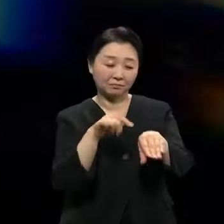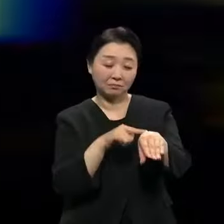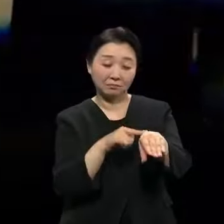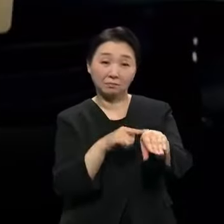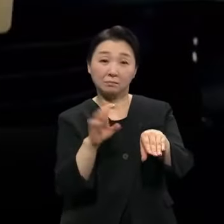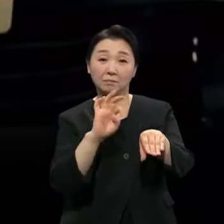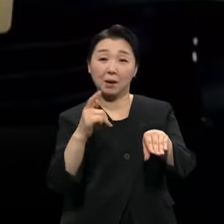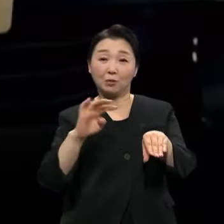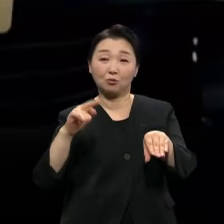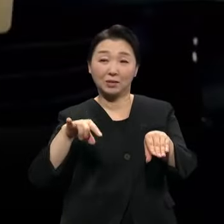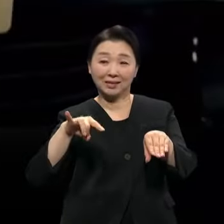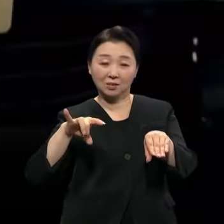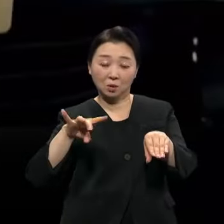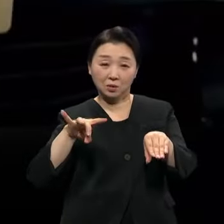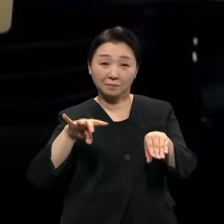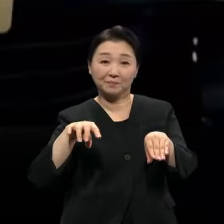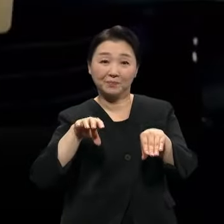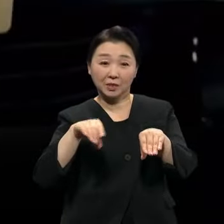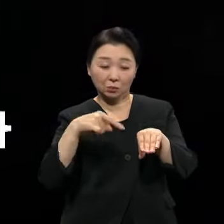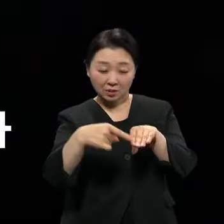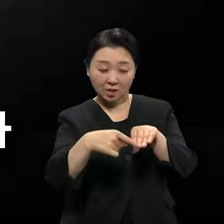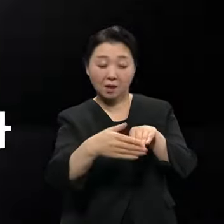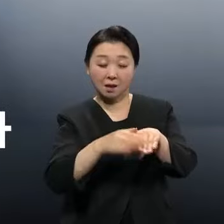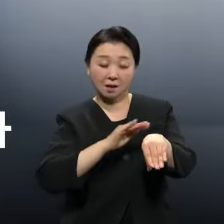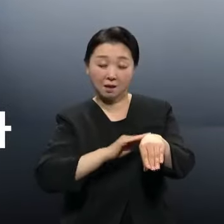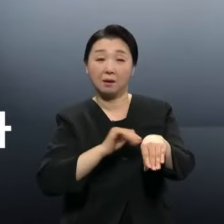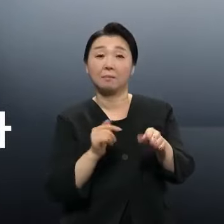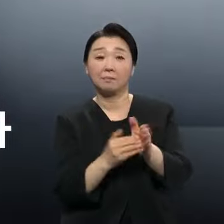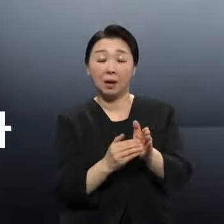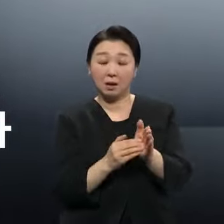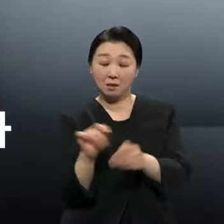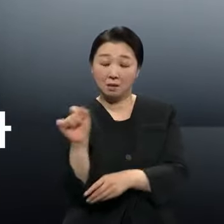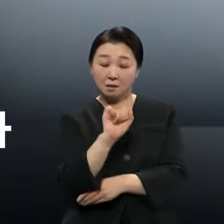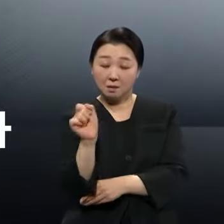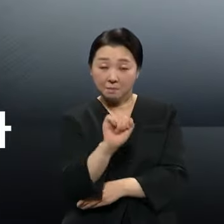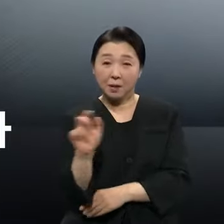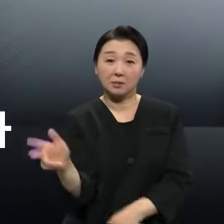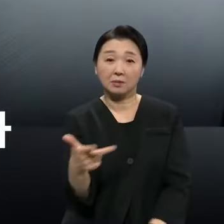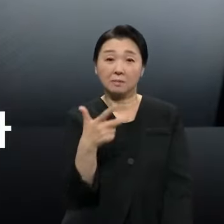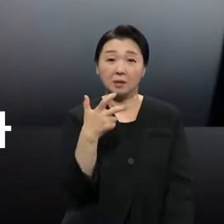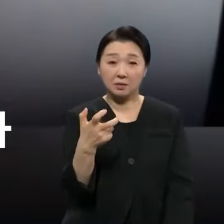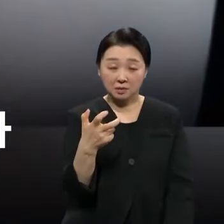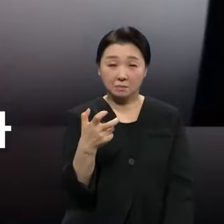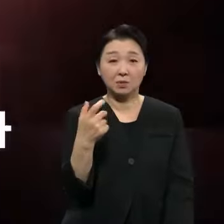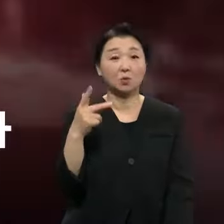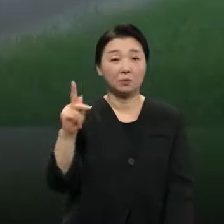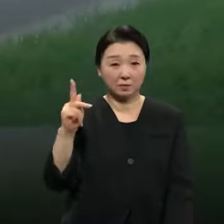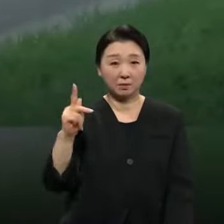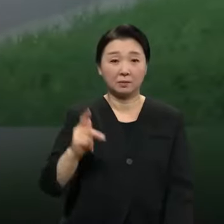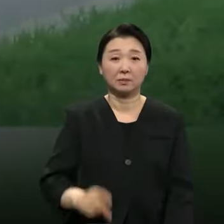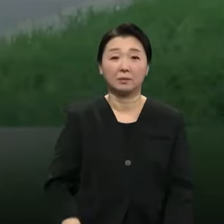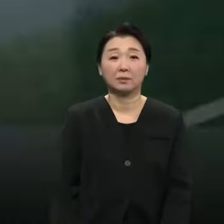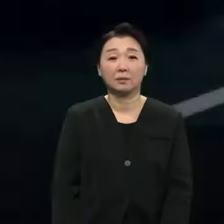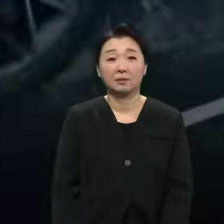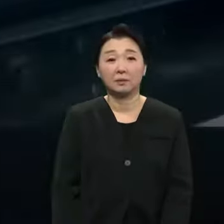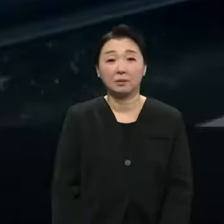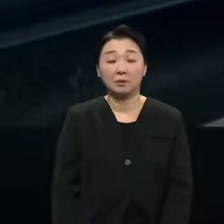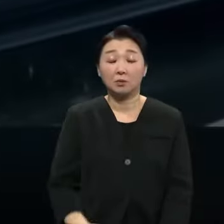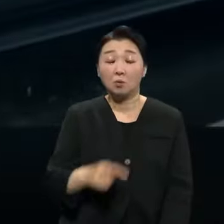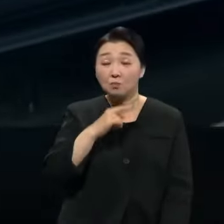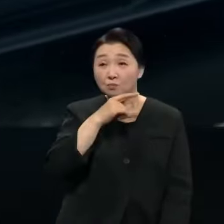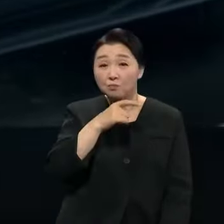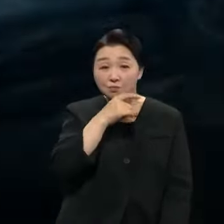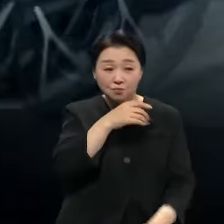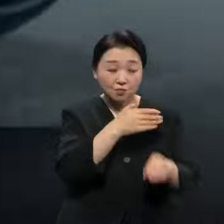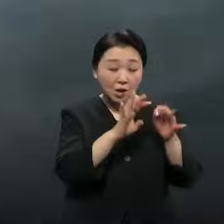마두산 전기자동차라고 적혀 있습니다. 최대 주행거리는 720km라고 소개합니다. 최근 북한